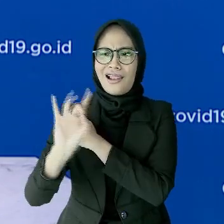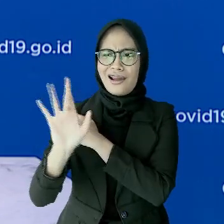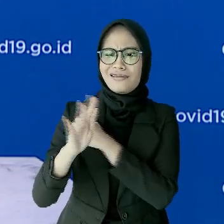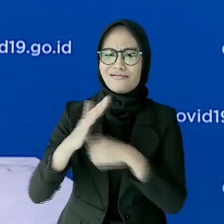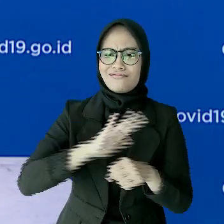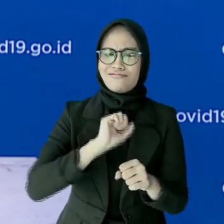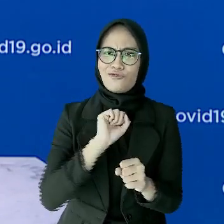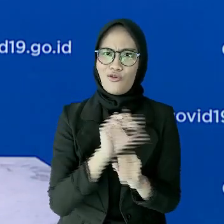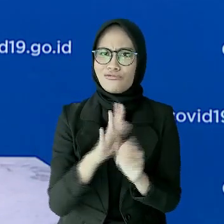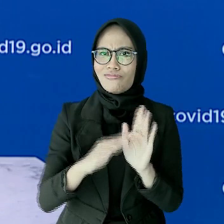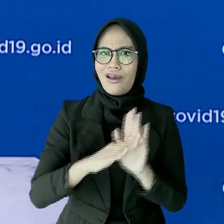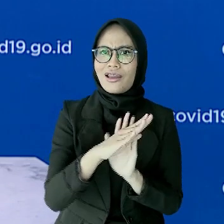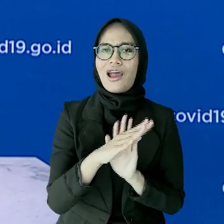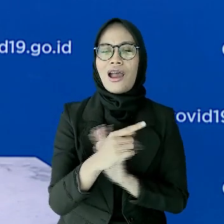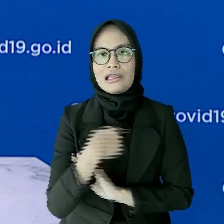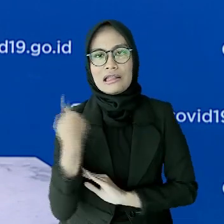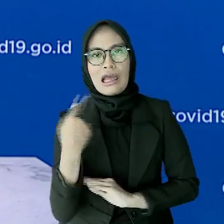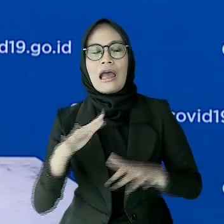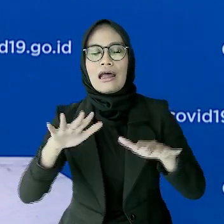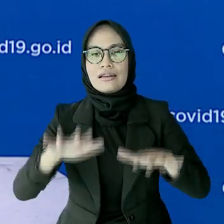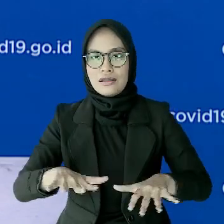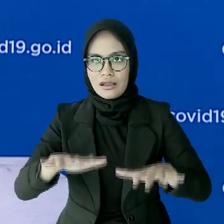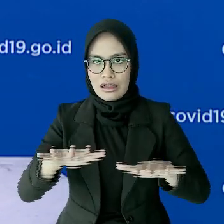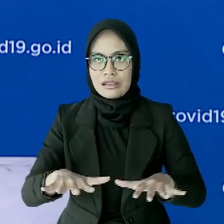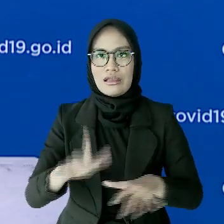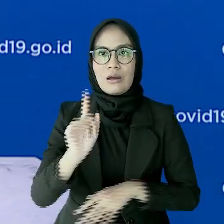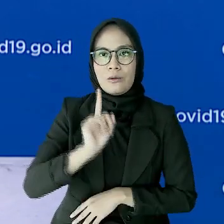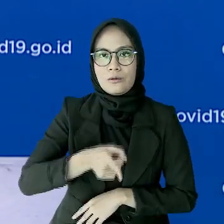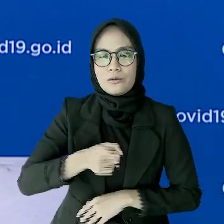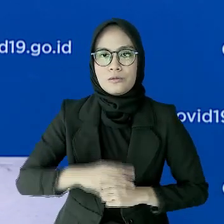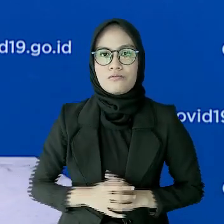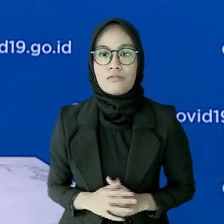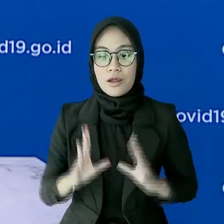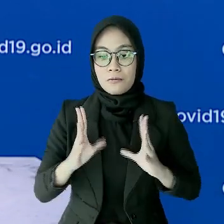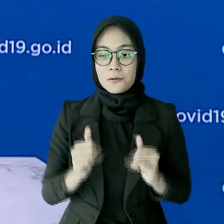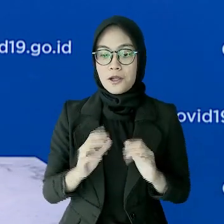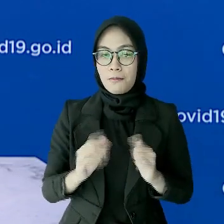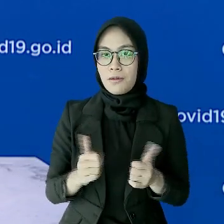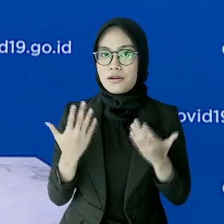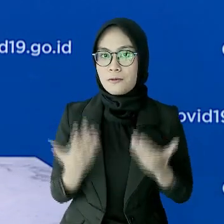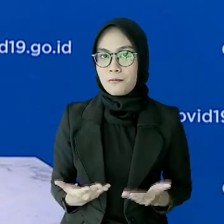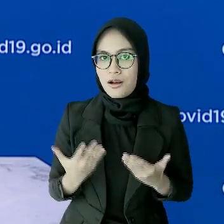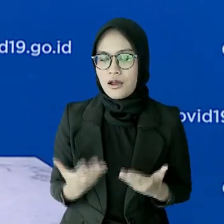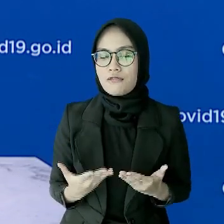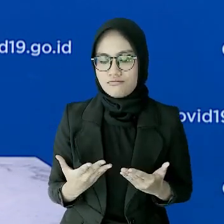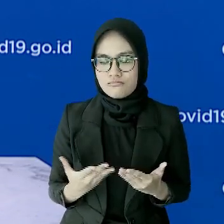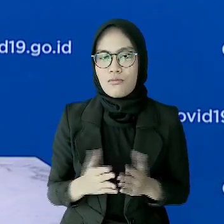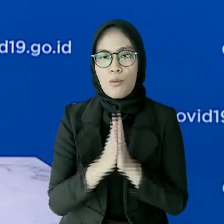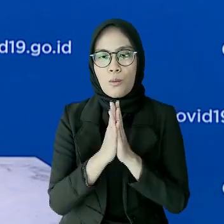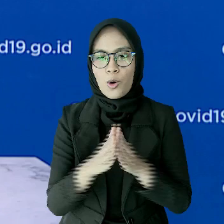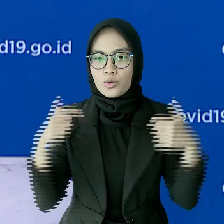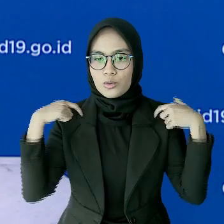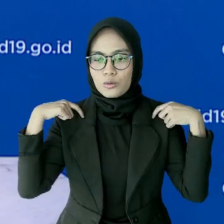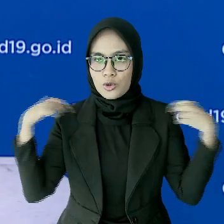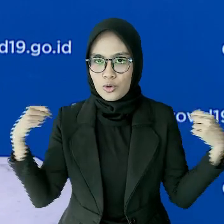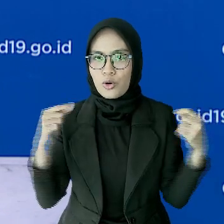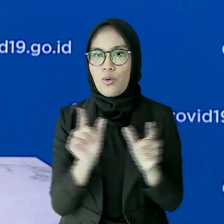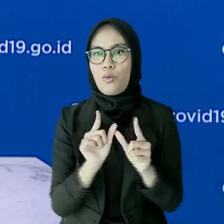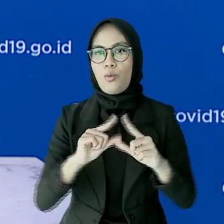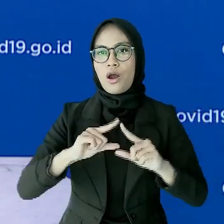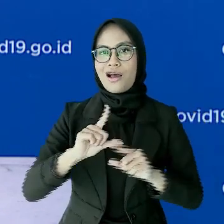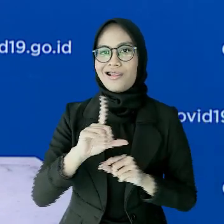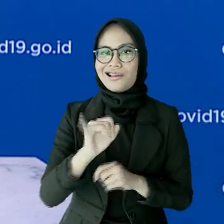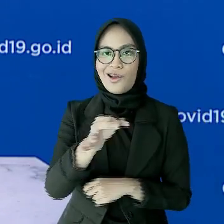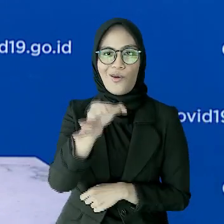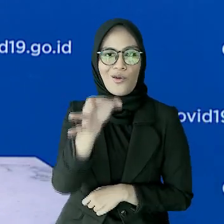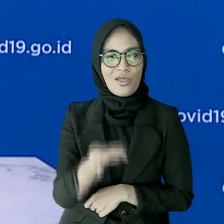ini. Persiapan yang kita harus lakukan adalah kepada gubernur, bupati, dan wali kota